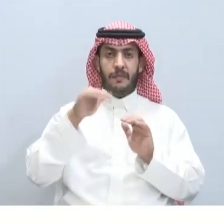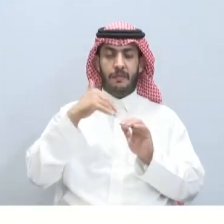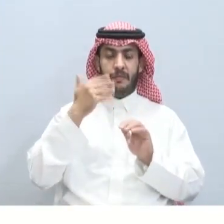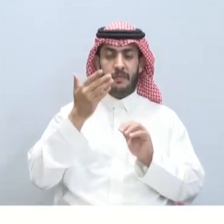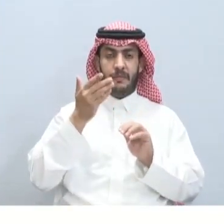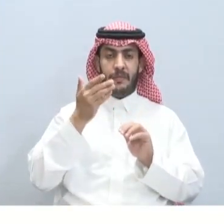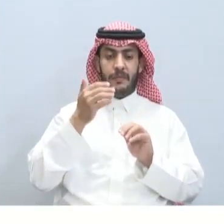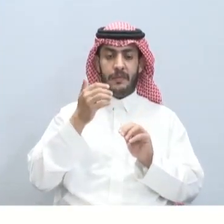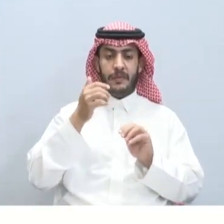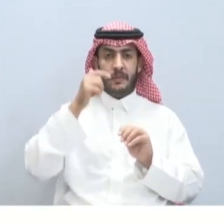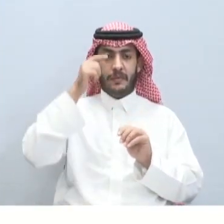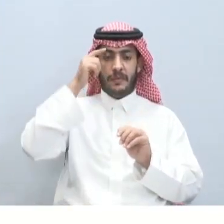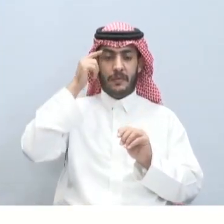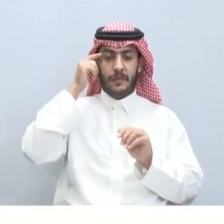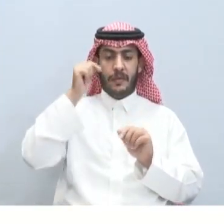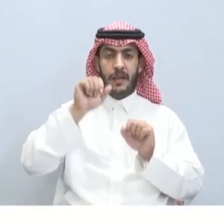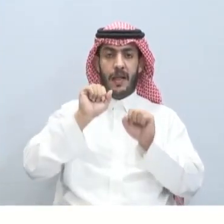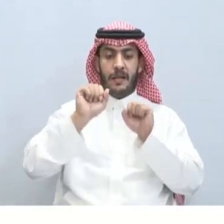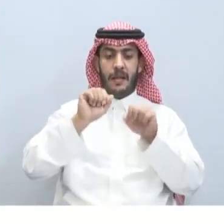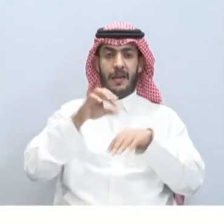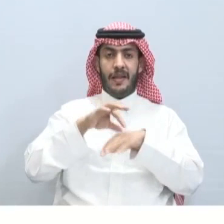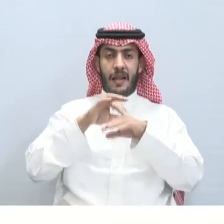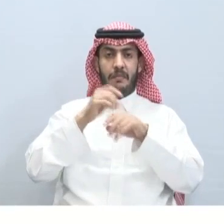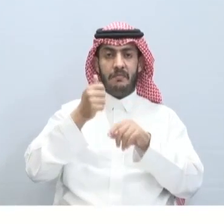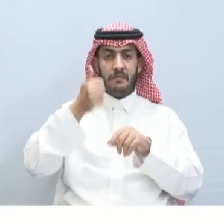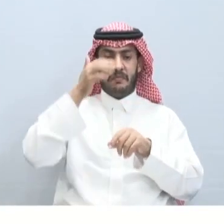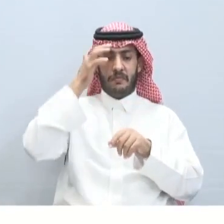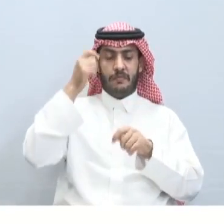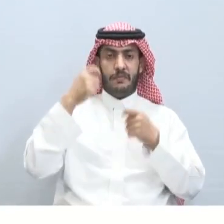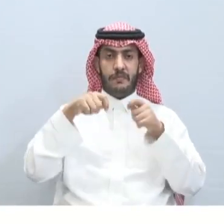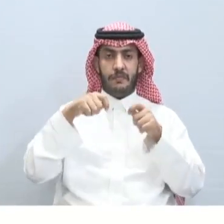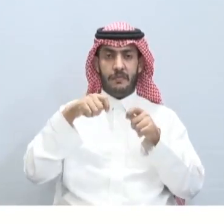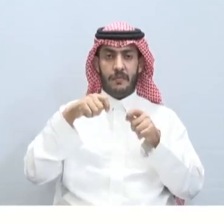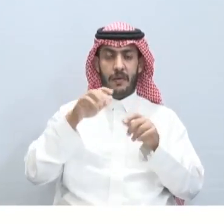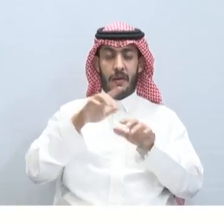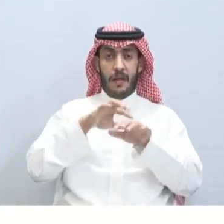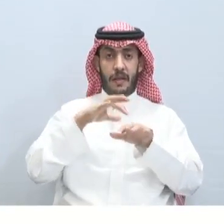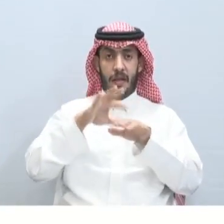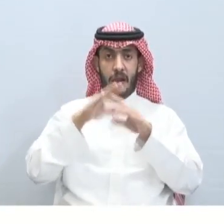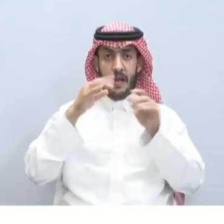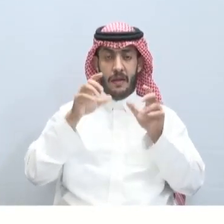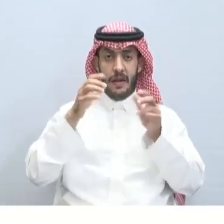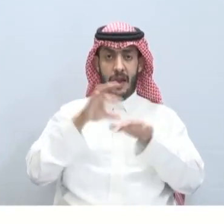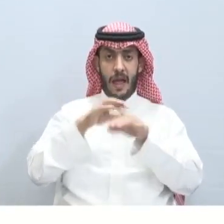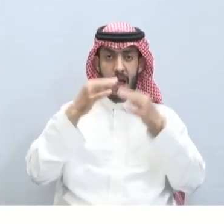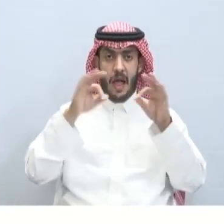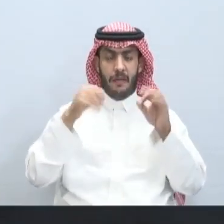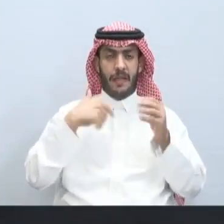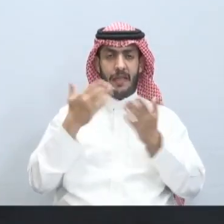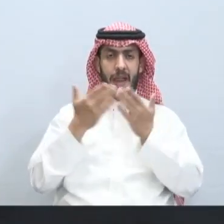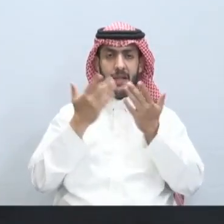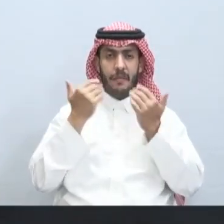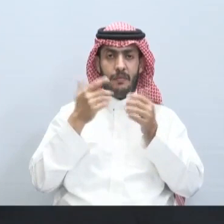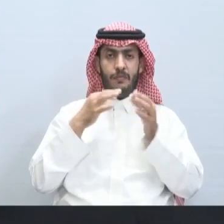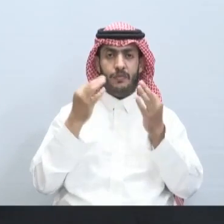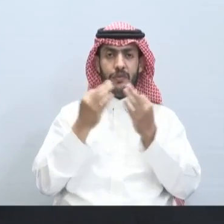سابقا في معرفه خصائص العملاء المحتملين بدقه حينما استهدف الجميع قد لا استطيع دراسه جميع افراد